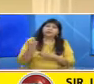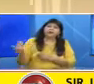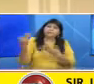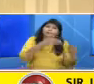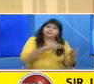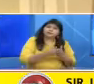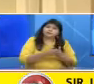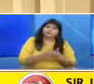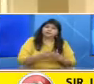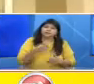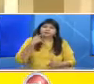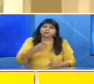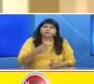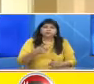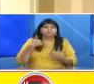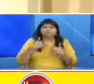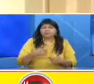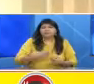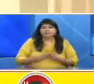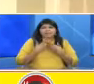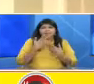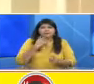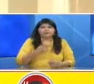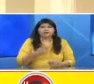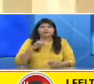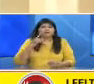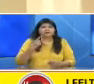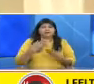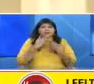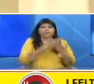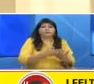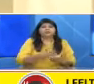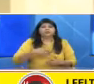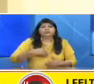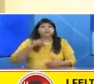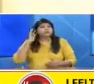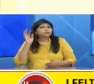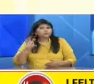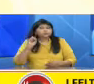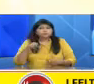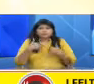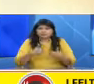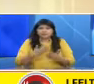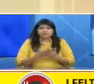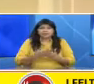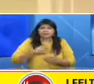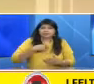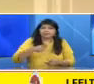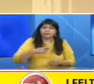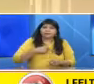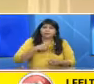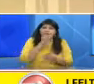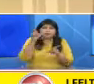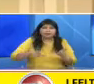थे। तो सर, मुझे वो आपका एपिसोड देख के बहुत अच्छा लगा। फर्स्ट ऑफ ऑल तो ये सुन के बहुत अच्छा लगा कि आपको हमारे नेचर,